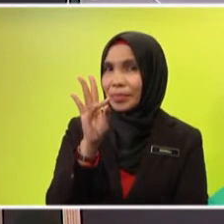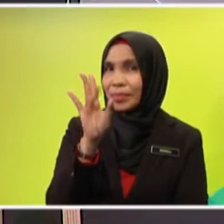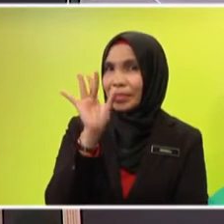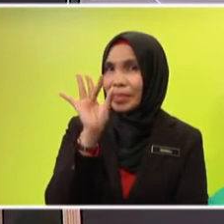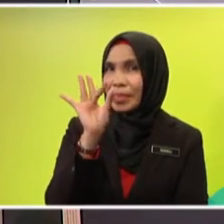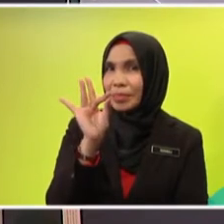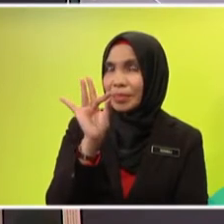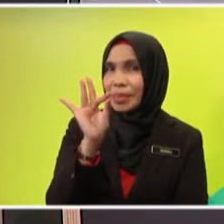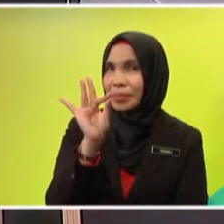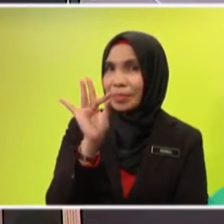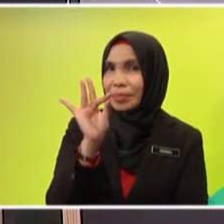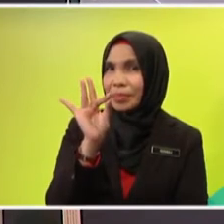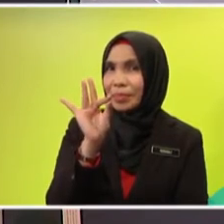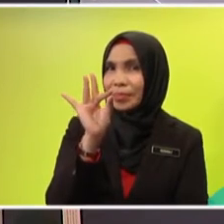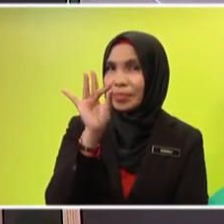Hai